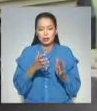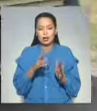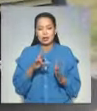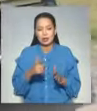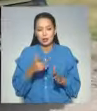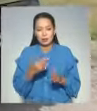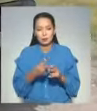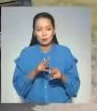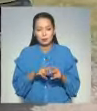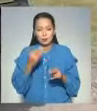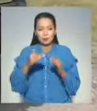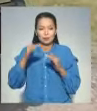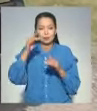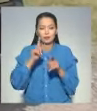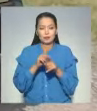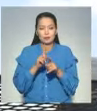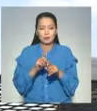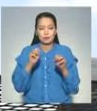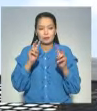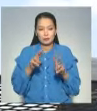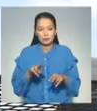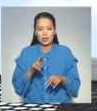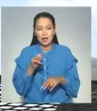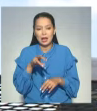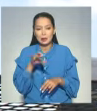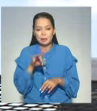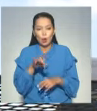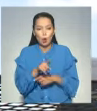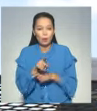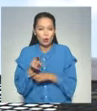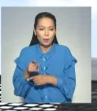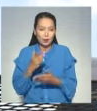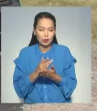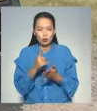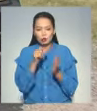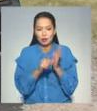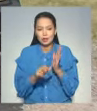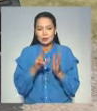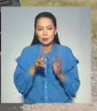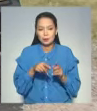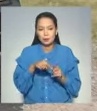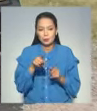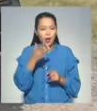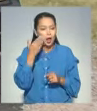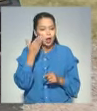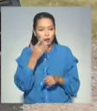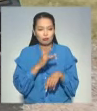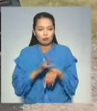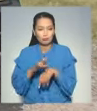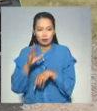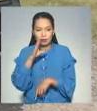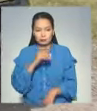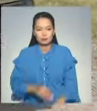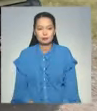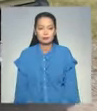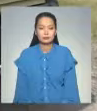бар. Ал жоғары жаққа «НСВ Утес» деп аталатын үлкен калибрлы пулемет орнатылған, сағатына 160 шақырымды оңай еңсеріп жүре алады.